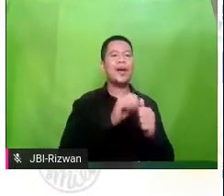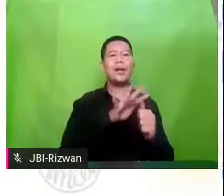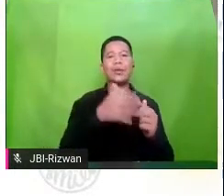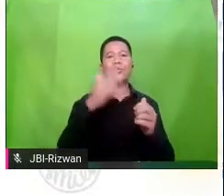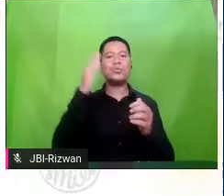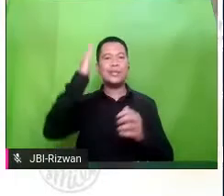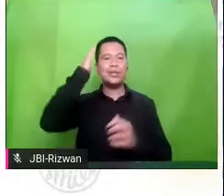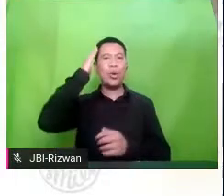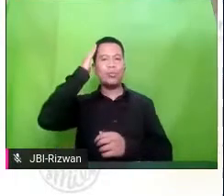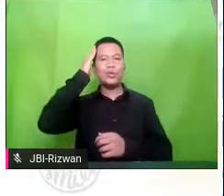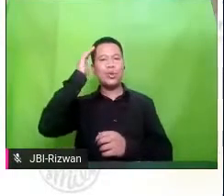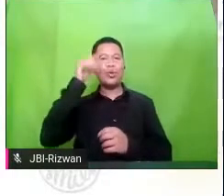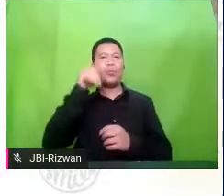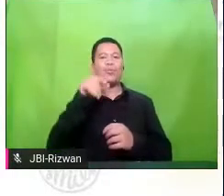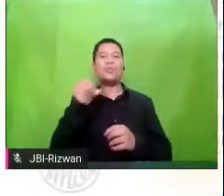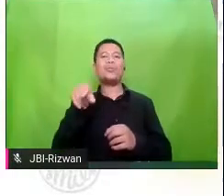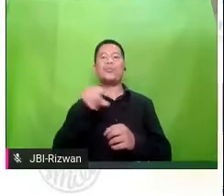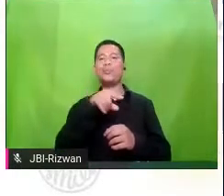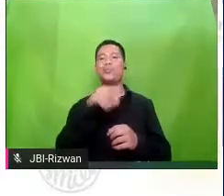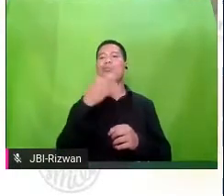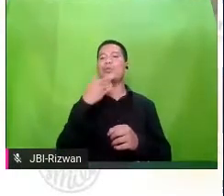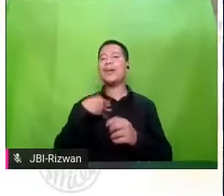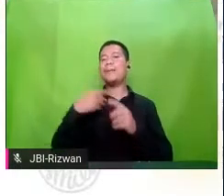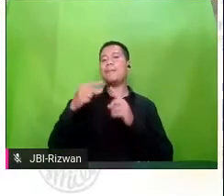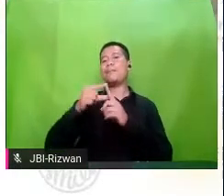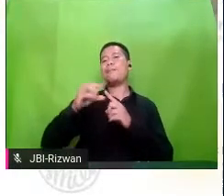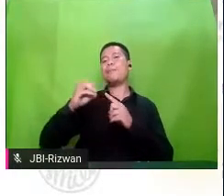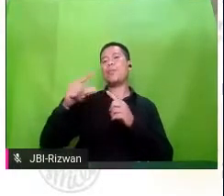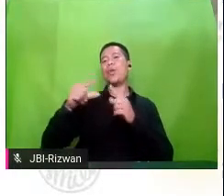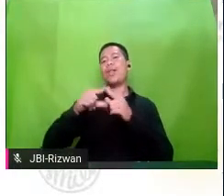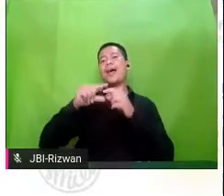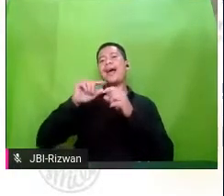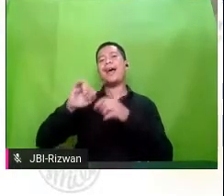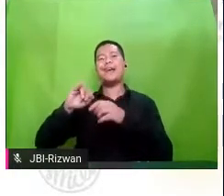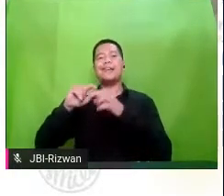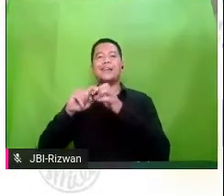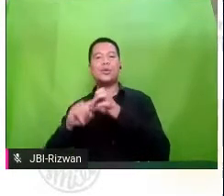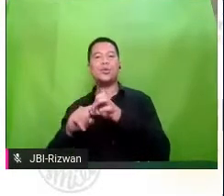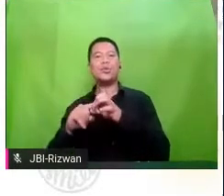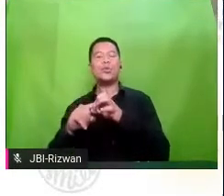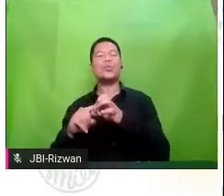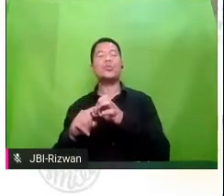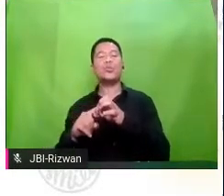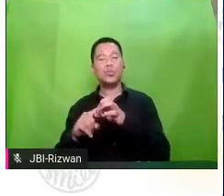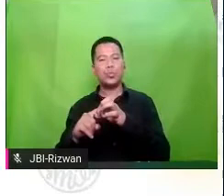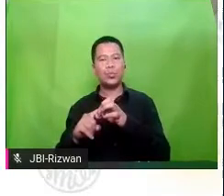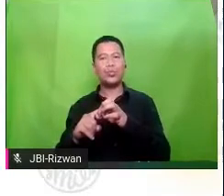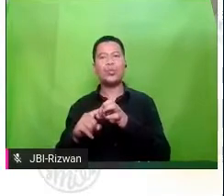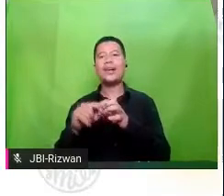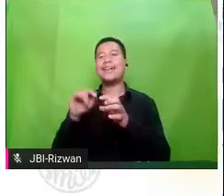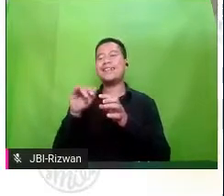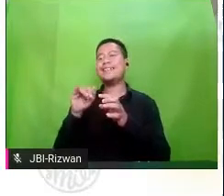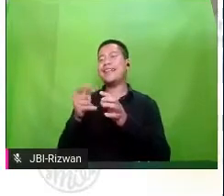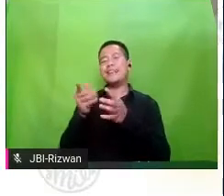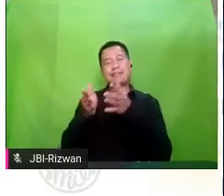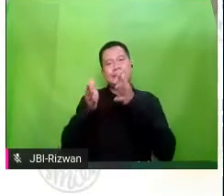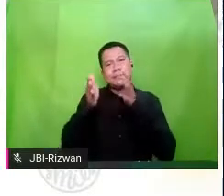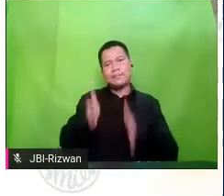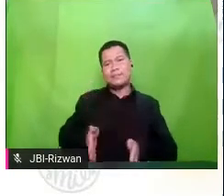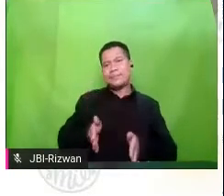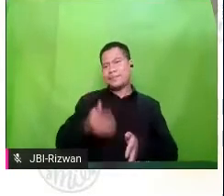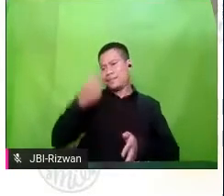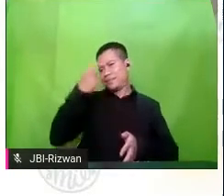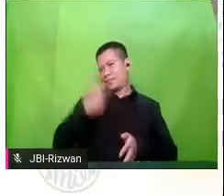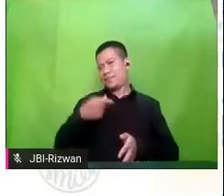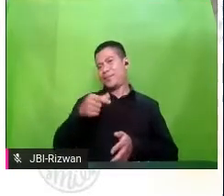tersebut punya pola IQ yang memang menjadi karakteristiknya untuk kasus-kasus